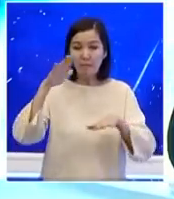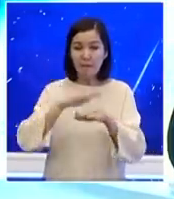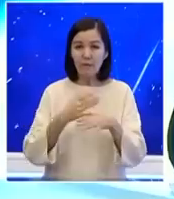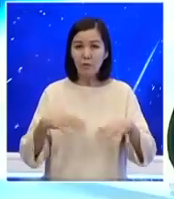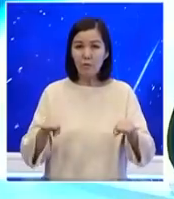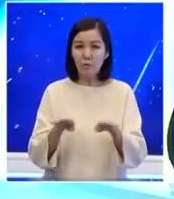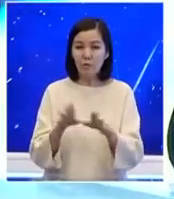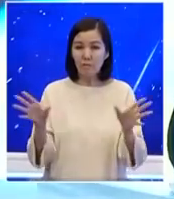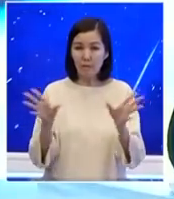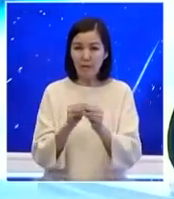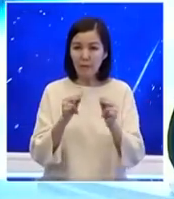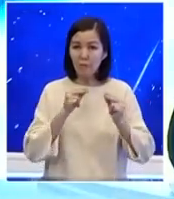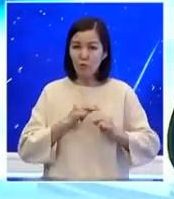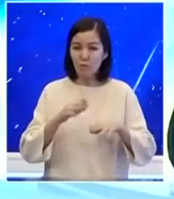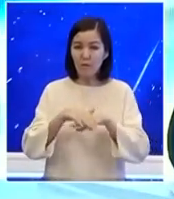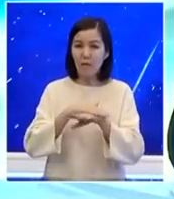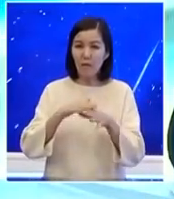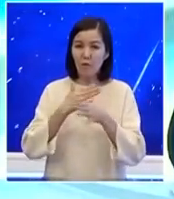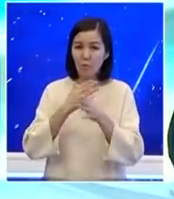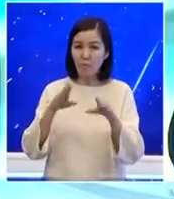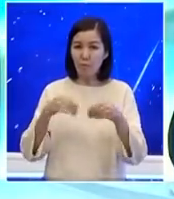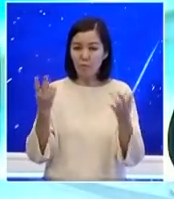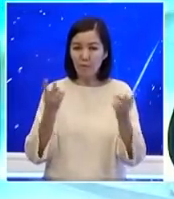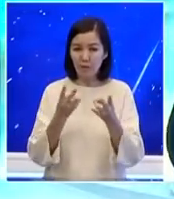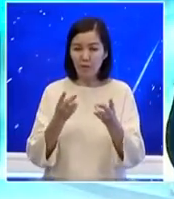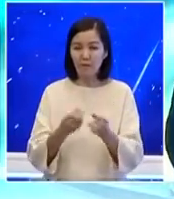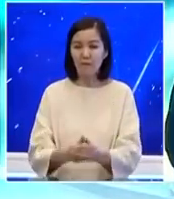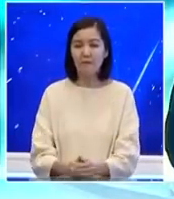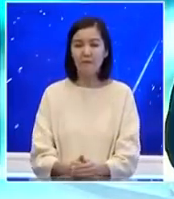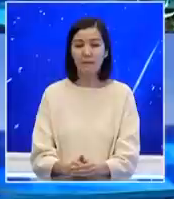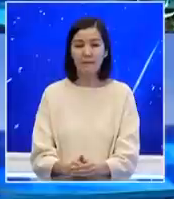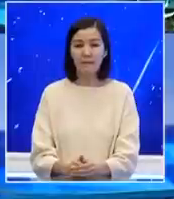осы бізбен бірлесіп, халыққа көмектесіп, осында әрекет жасауға шақырамын.